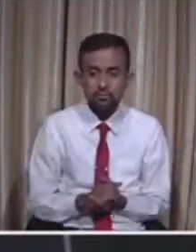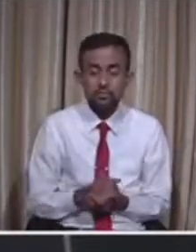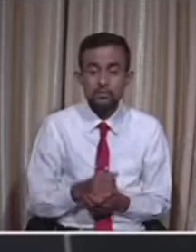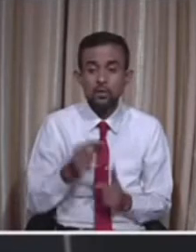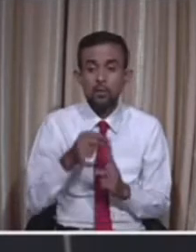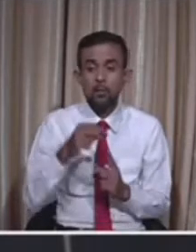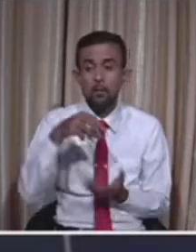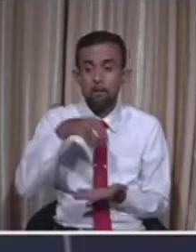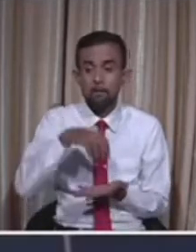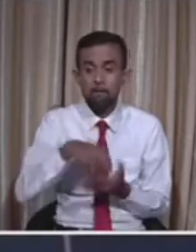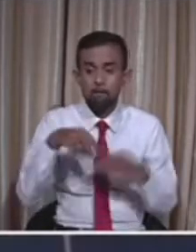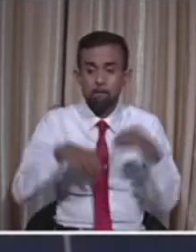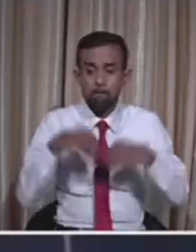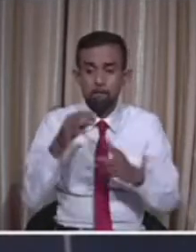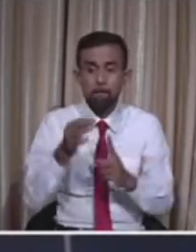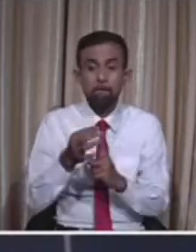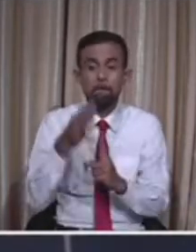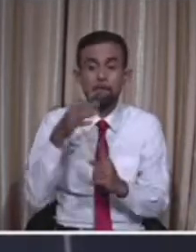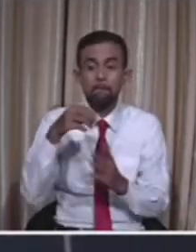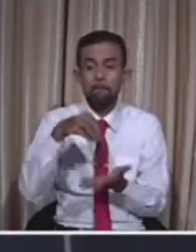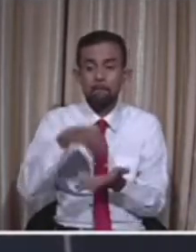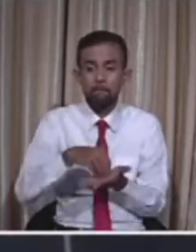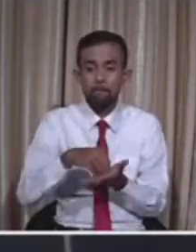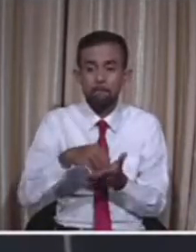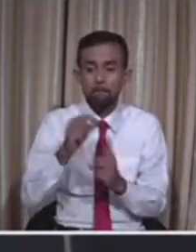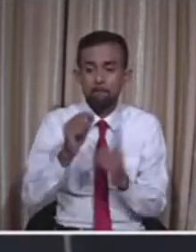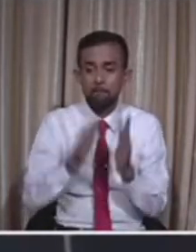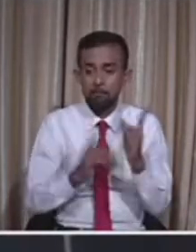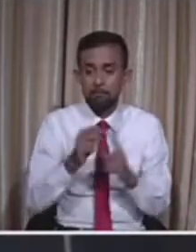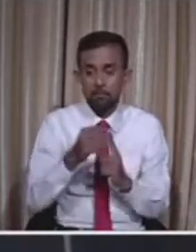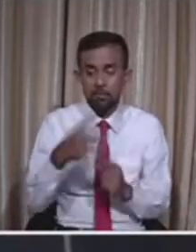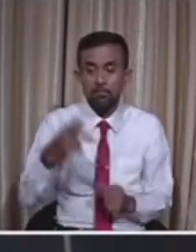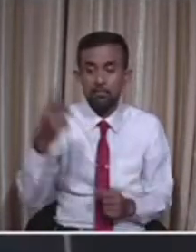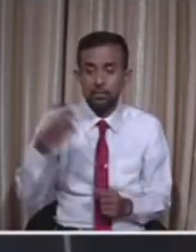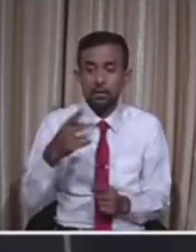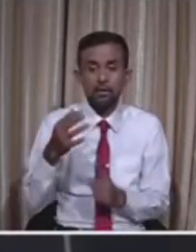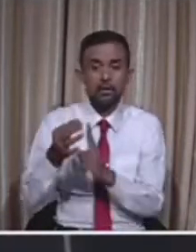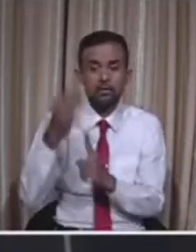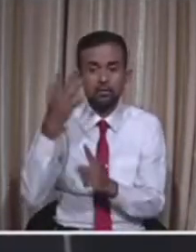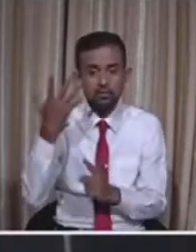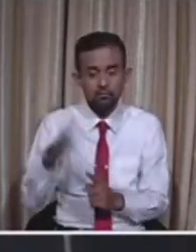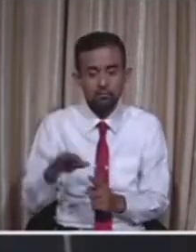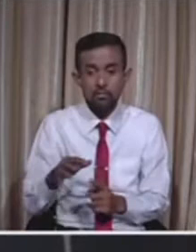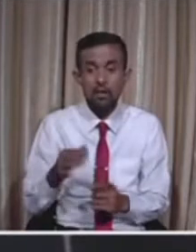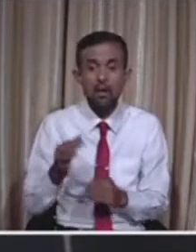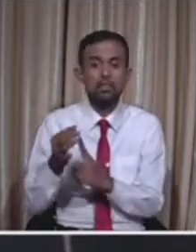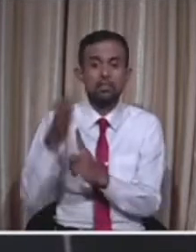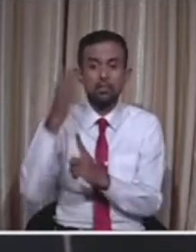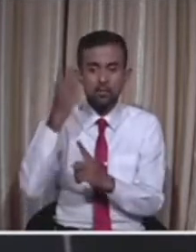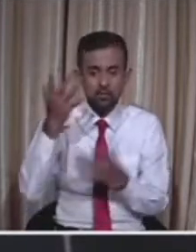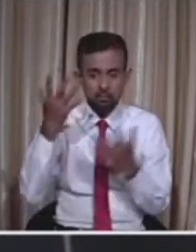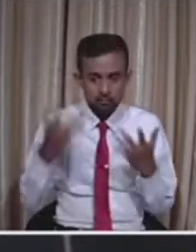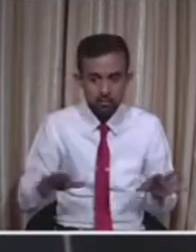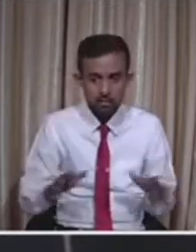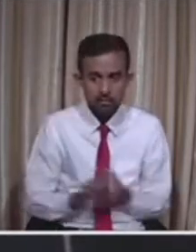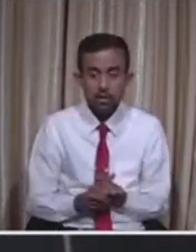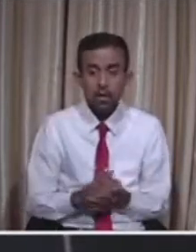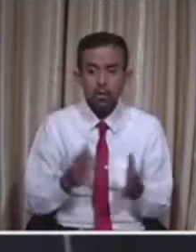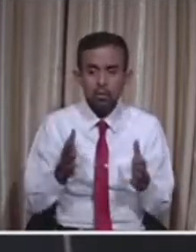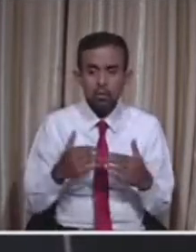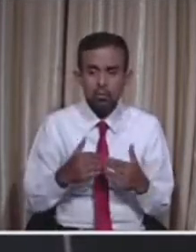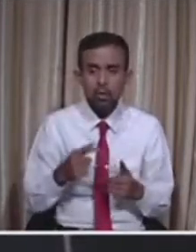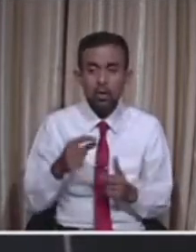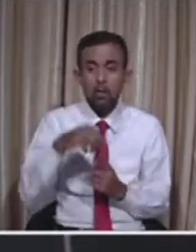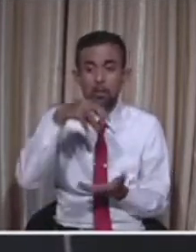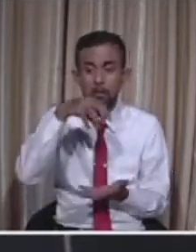ප්‍රාදේශීය සභා මැතිවරණයකදී ප්‍රාදේශ සභා මන්ත්‍රීවරයෙක් වෙලා උපසභාපතිවරයෙක් වෙලා සභාපතිවරයෙක් වෙලා තවත් වෙටකදී